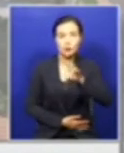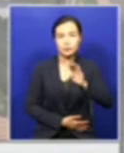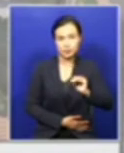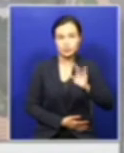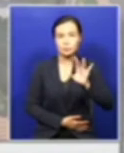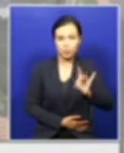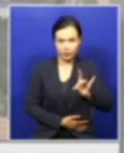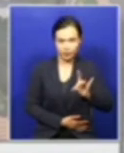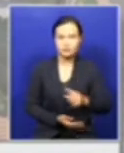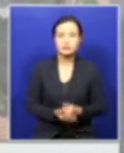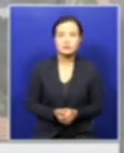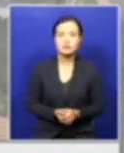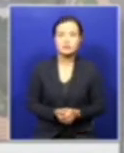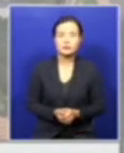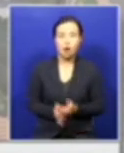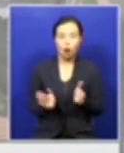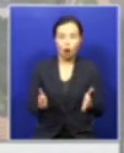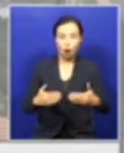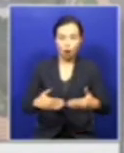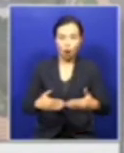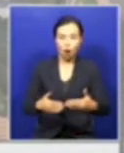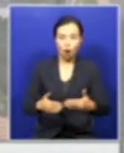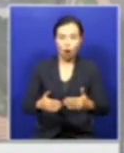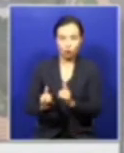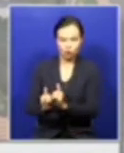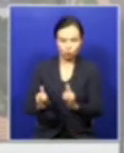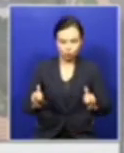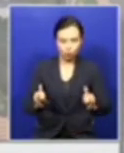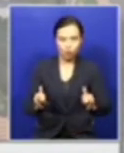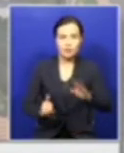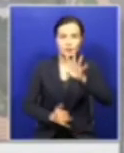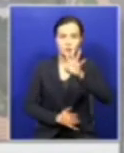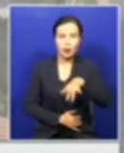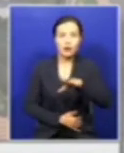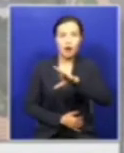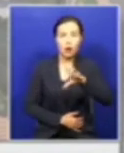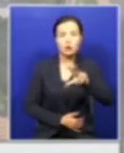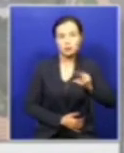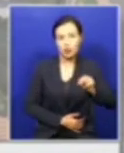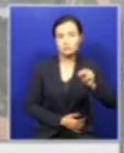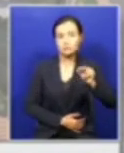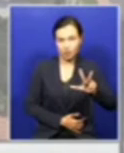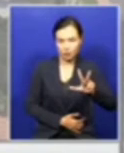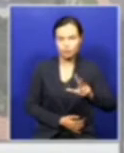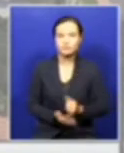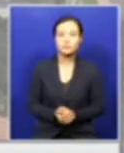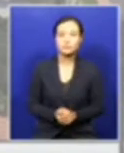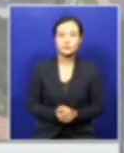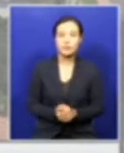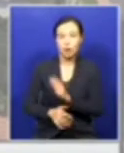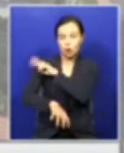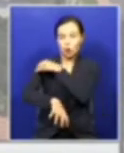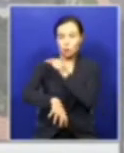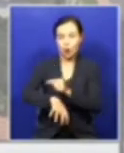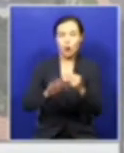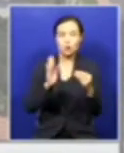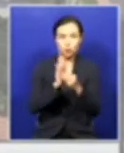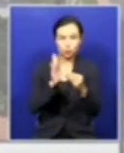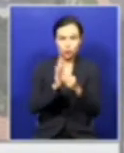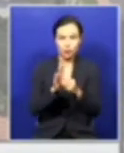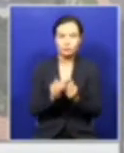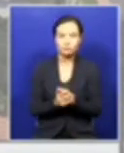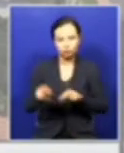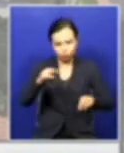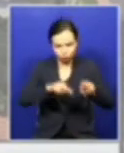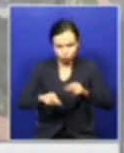3,748 เตียงแยกเป็นห้องผู้ป่วยรวม 4,533 เตียงโรงพยาบาลในกรุงเทพสามารถรองรับผู้